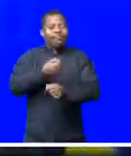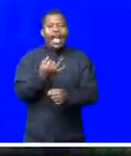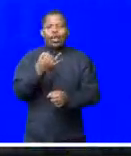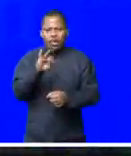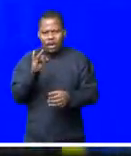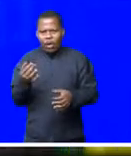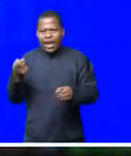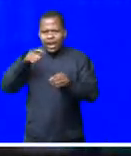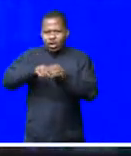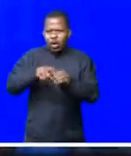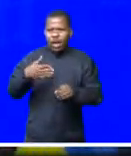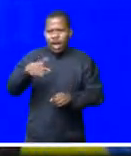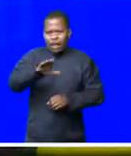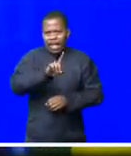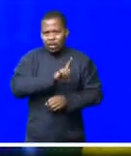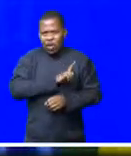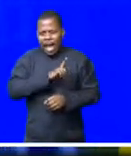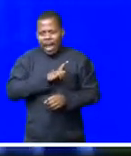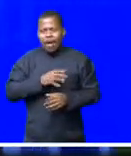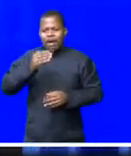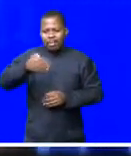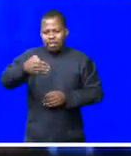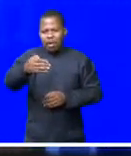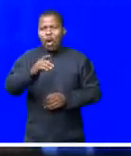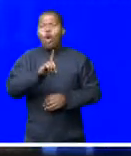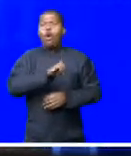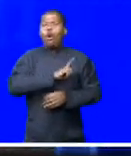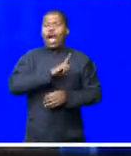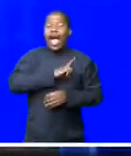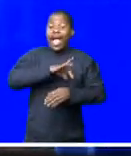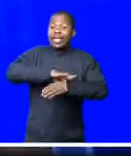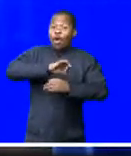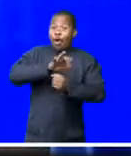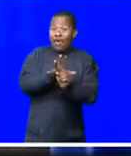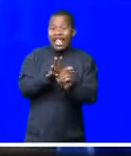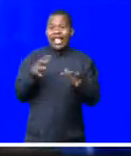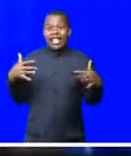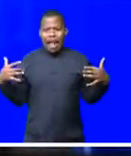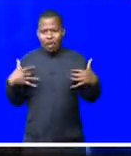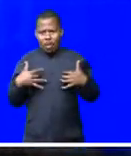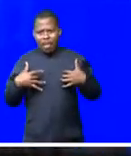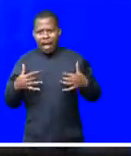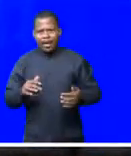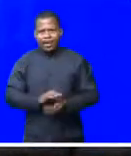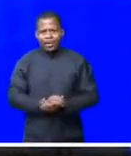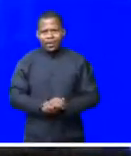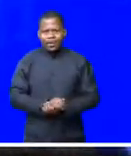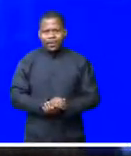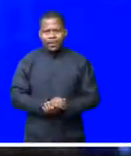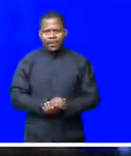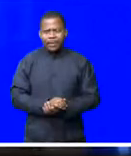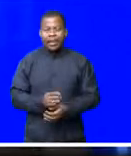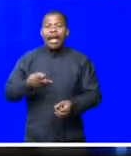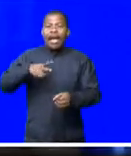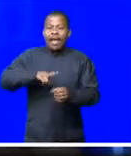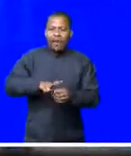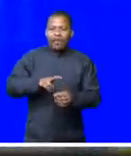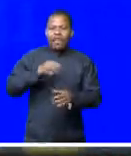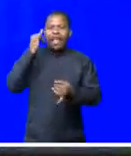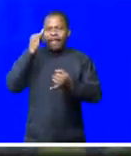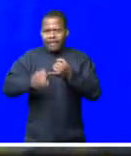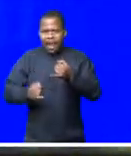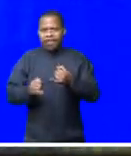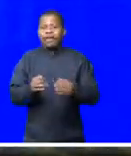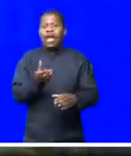2020 kodwa bowusolo uchutshelwa embili ngenxa yemkhuhlane weCOVID-19. Live lekugcina kubamba